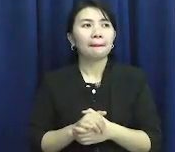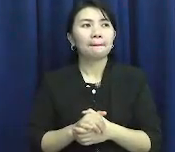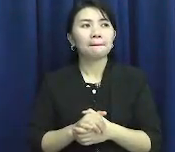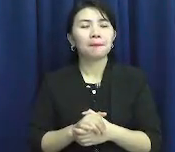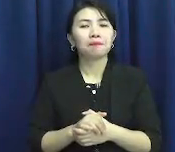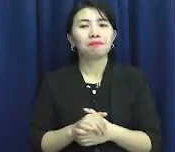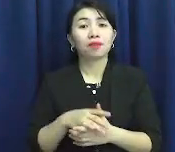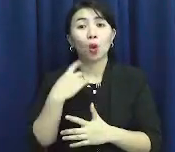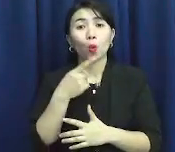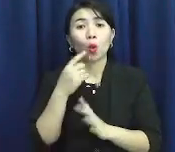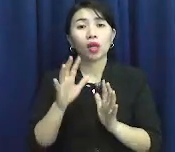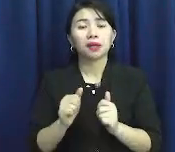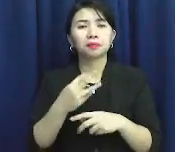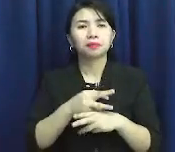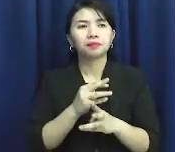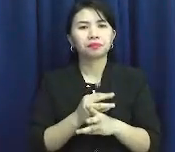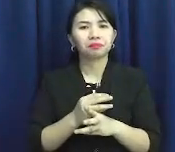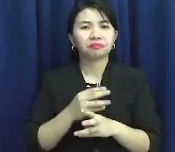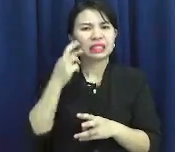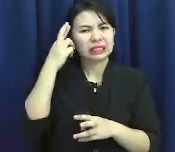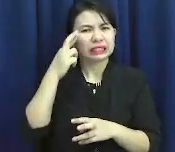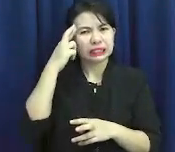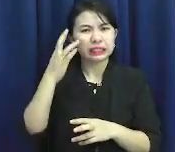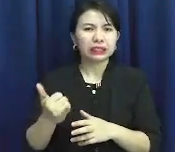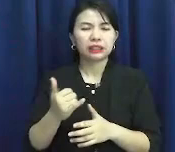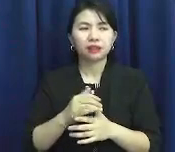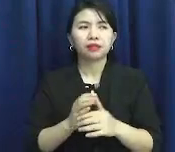ng dahilan? Huh? Baka yung